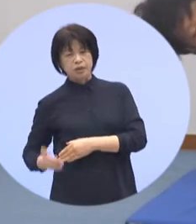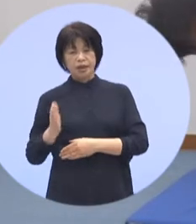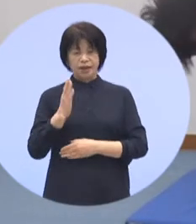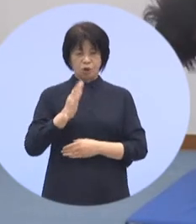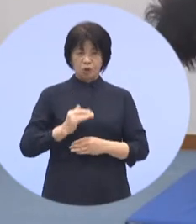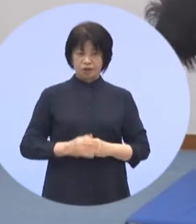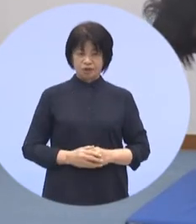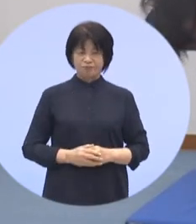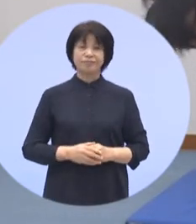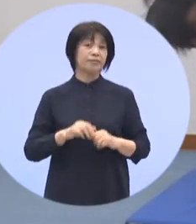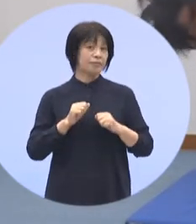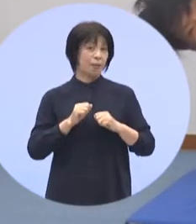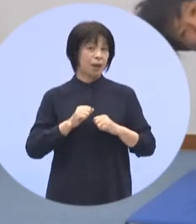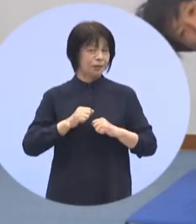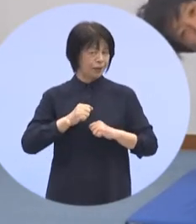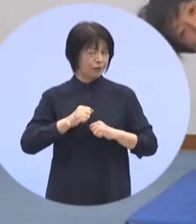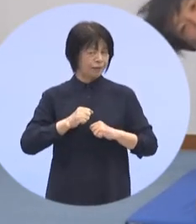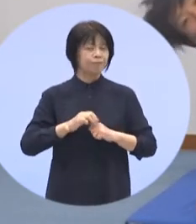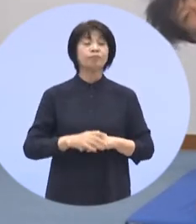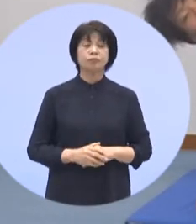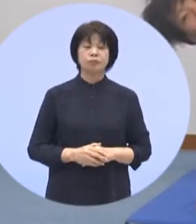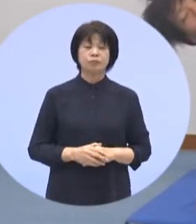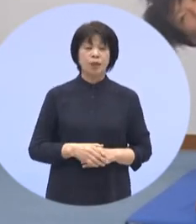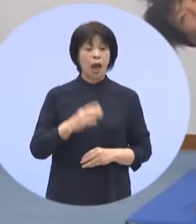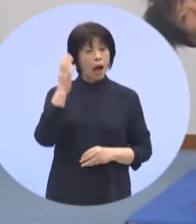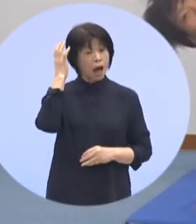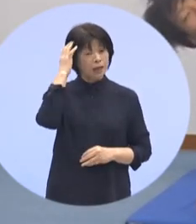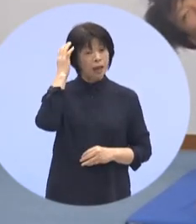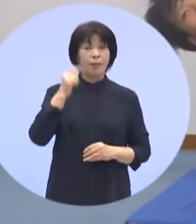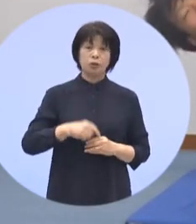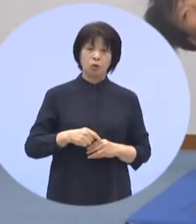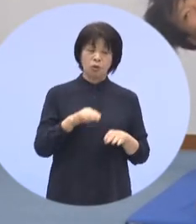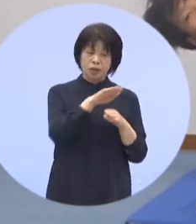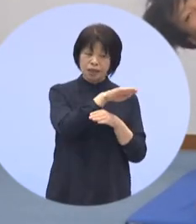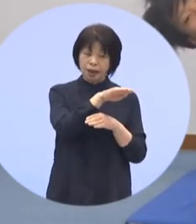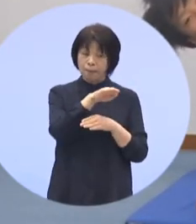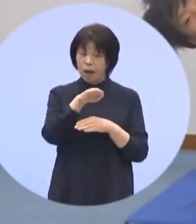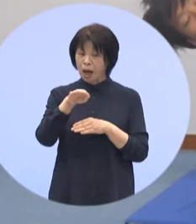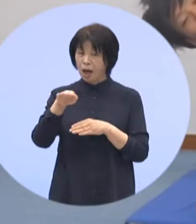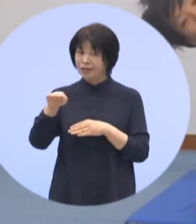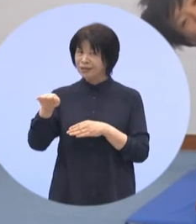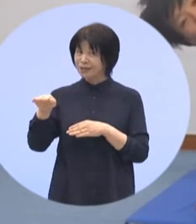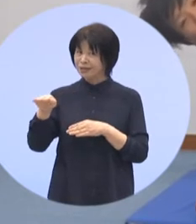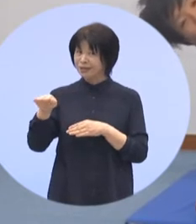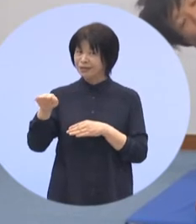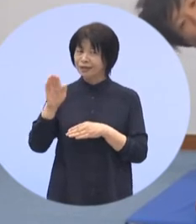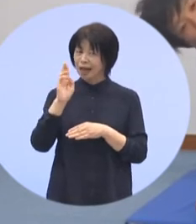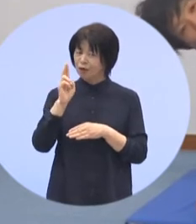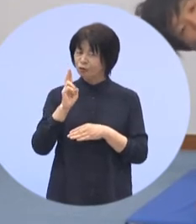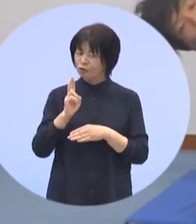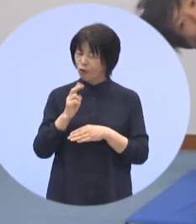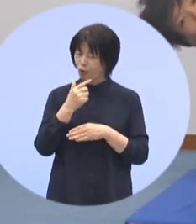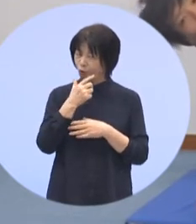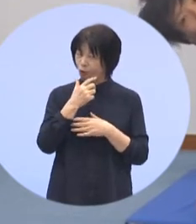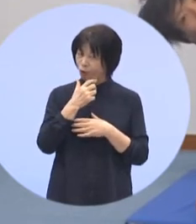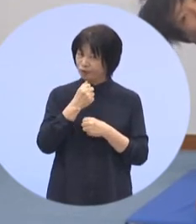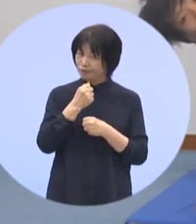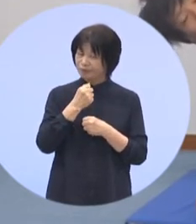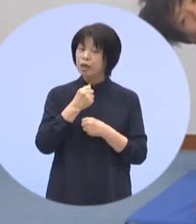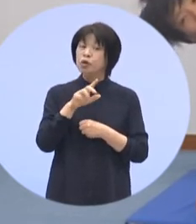ように、足と体が頭の先と足の先まで一直線になるようにしっか